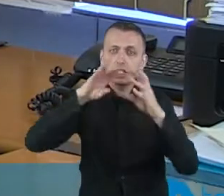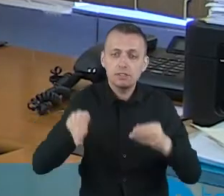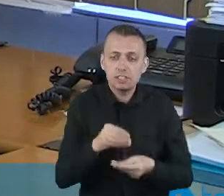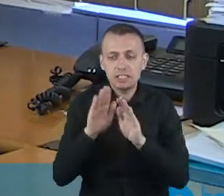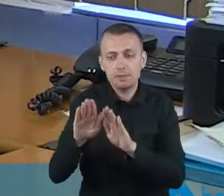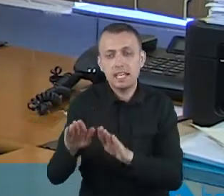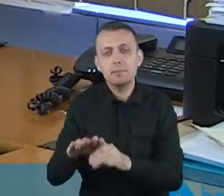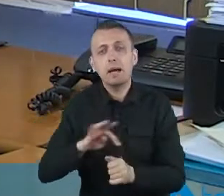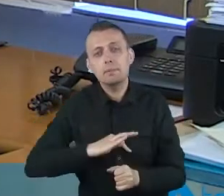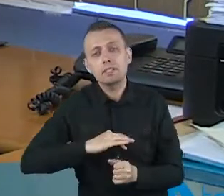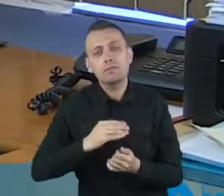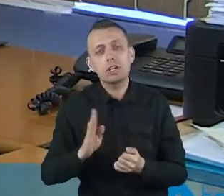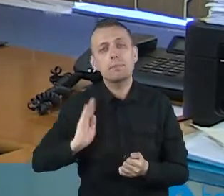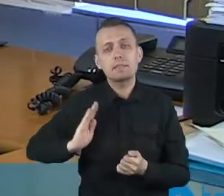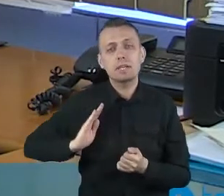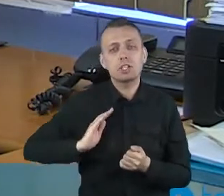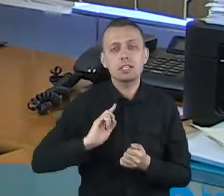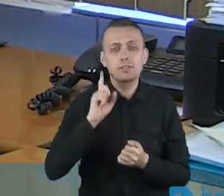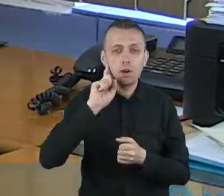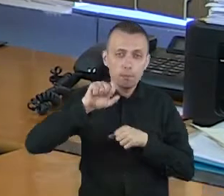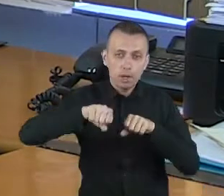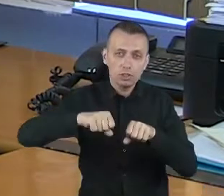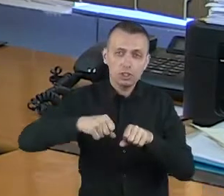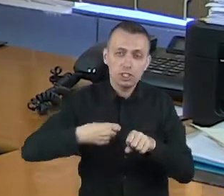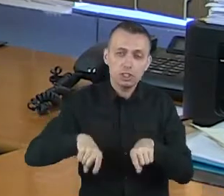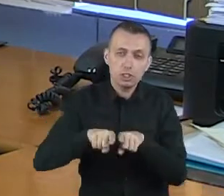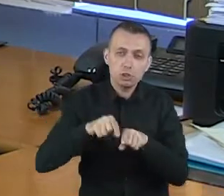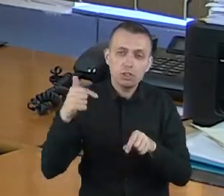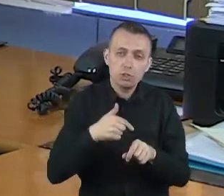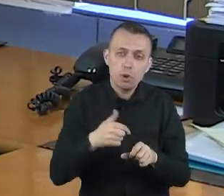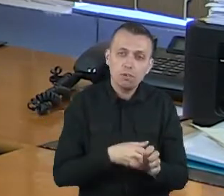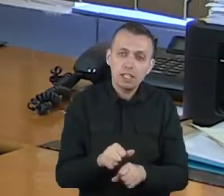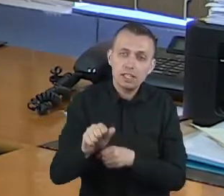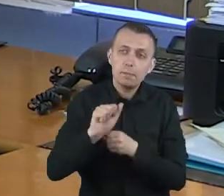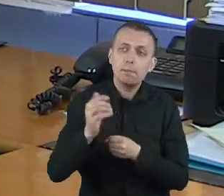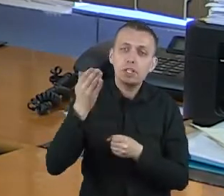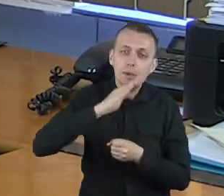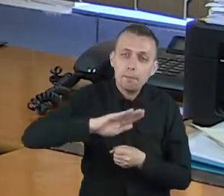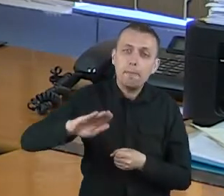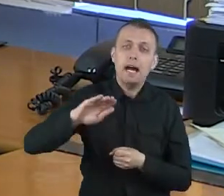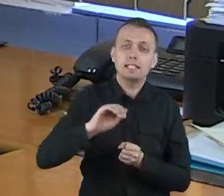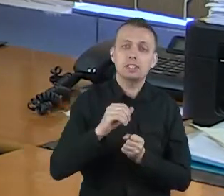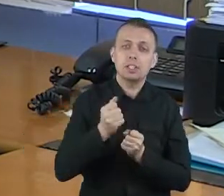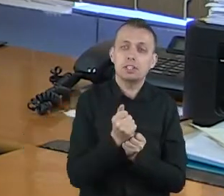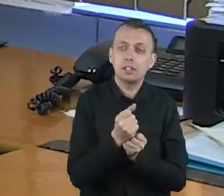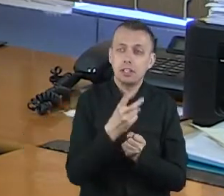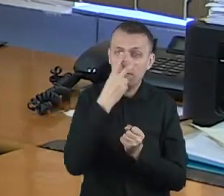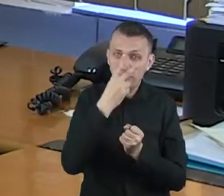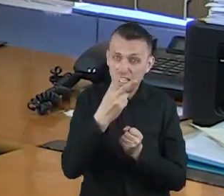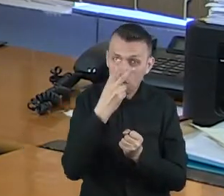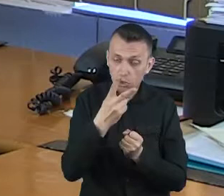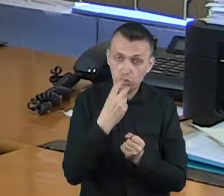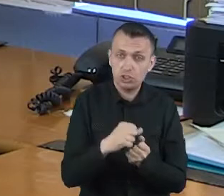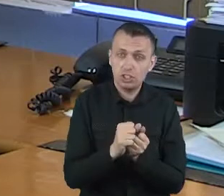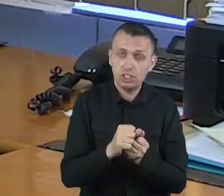a więc motocykliści również powinni w jakiś sposób być bardziej widoczni na drodze, powinni zakładać kamizelki odblaskowe,